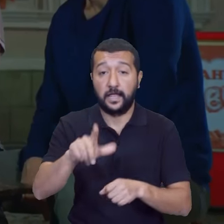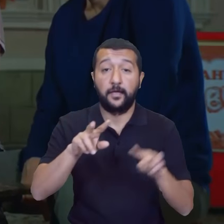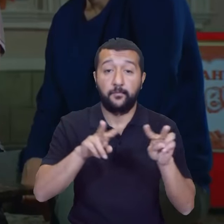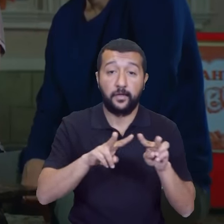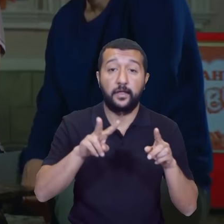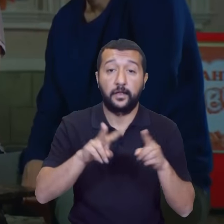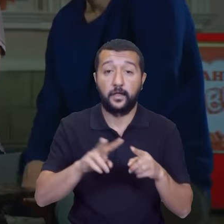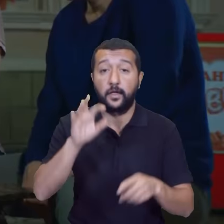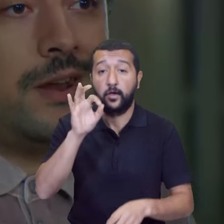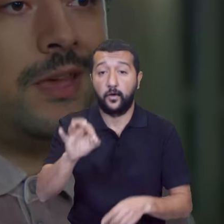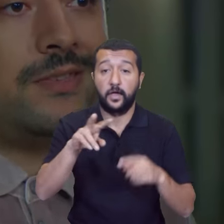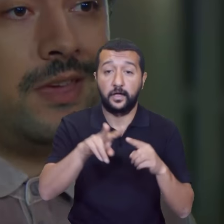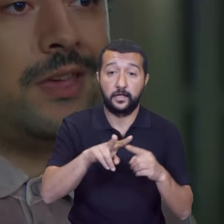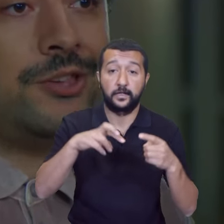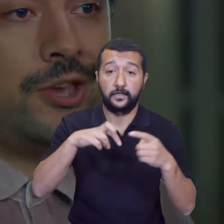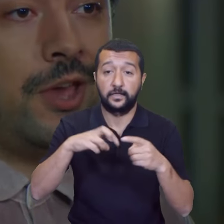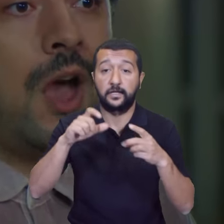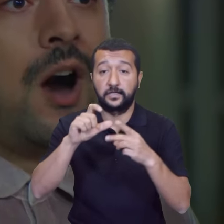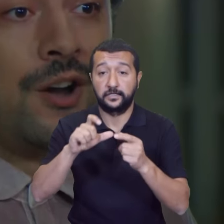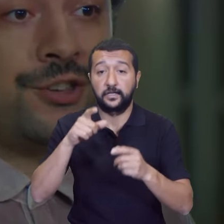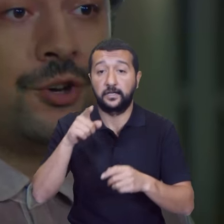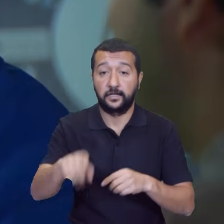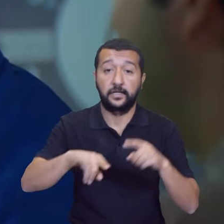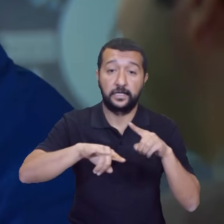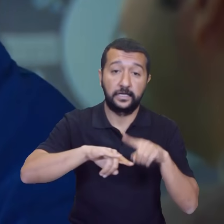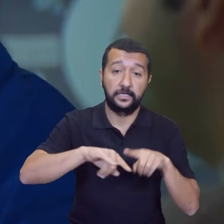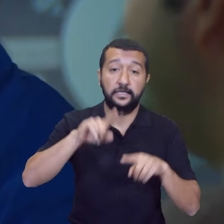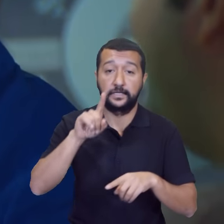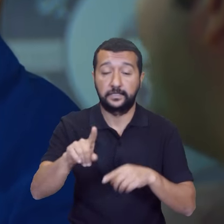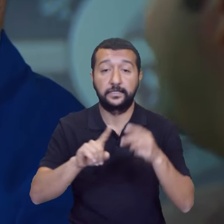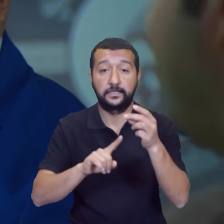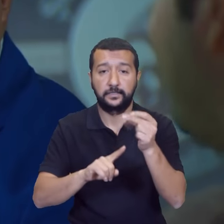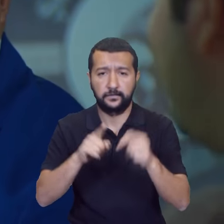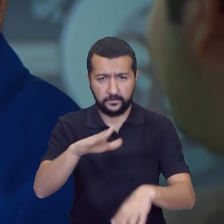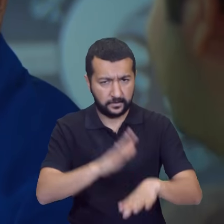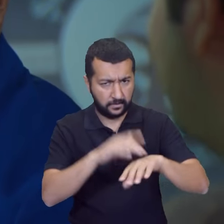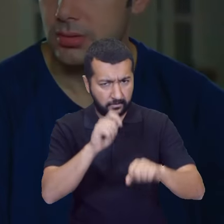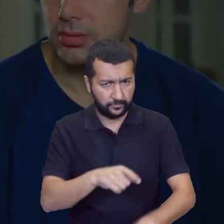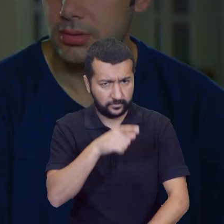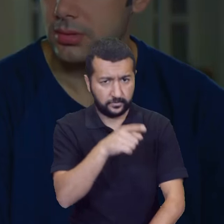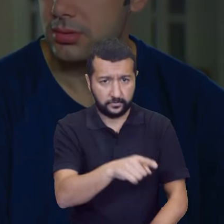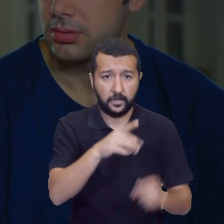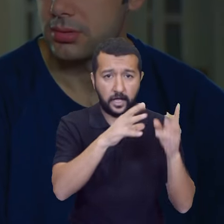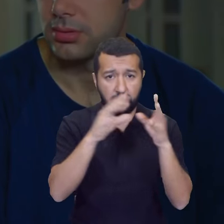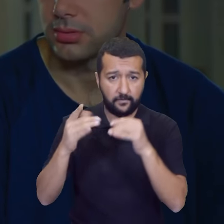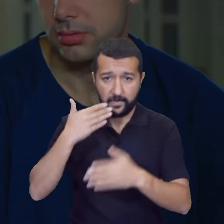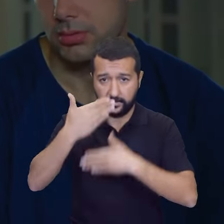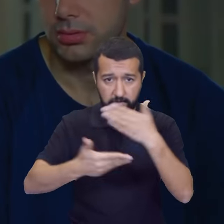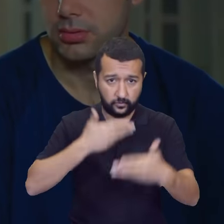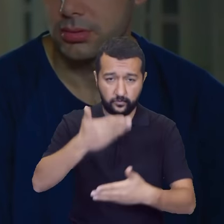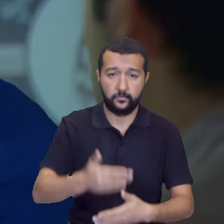N, O, K, R, S, Ş, H, I, I. Ne yapıyorsun oğlum sen? Alfabeyi